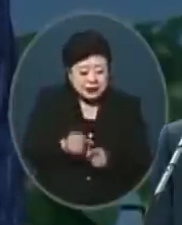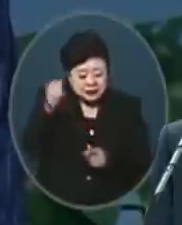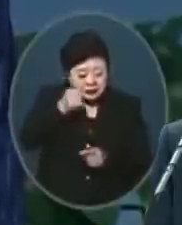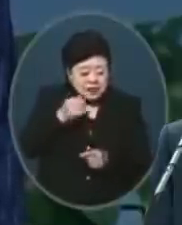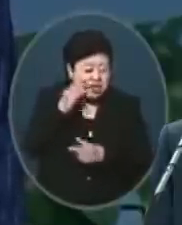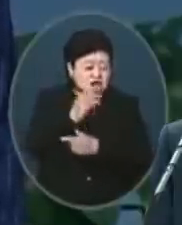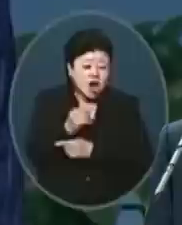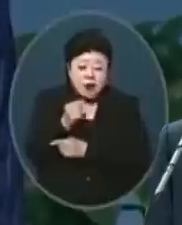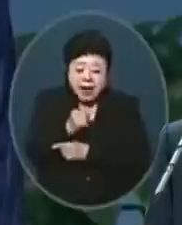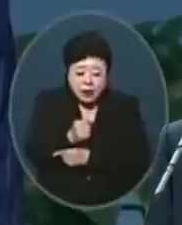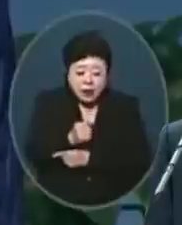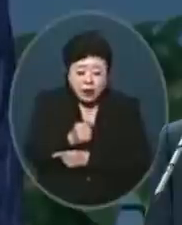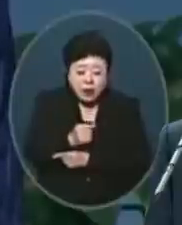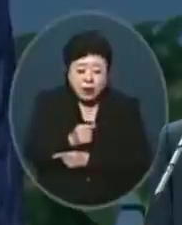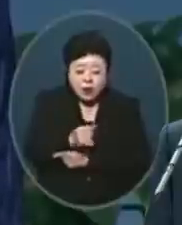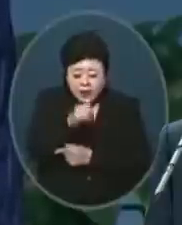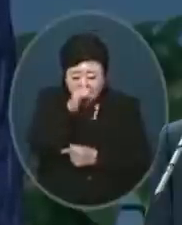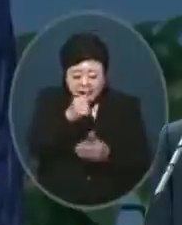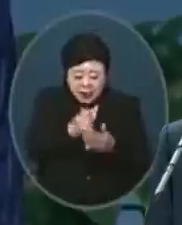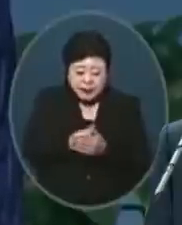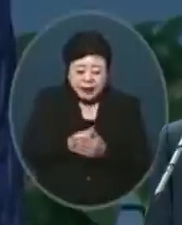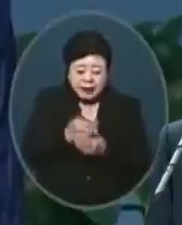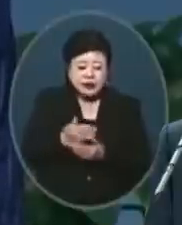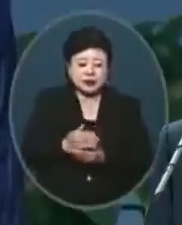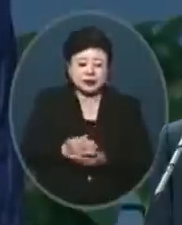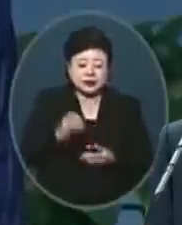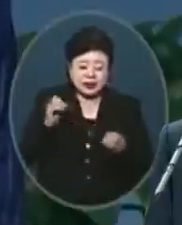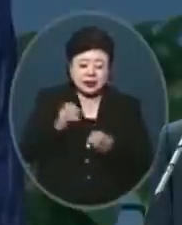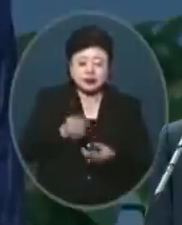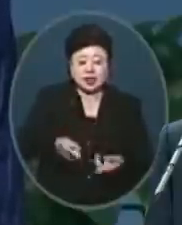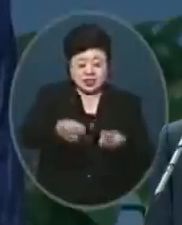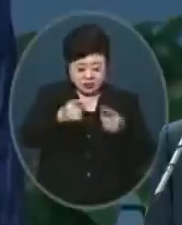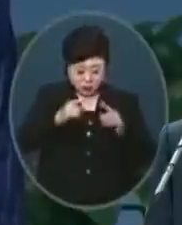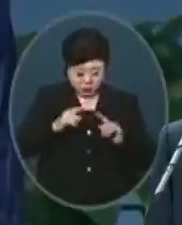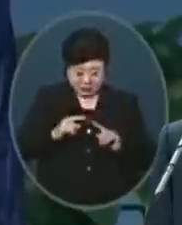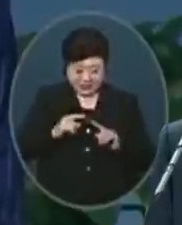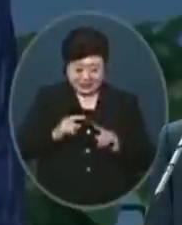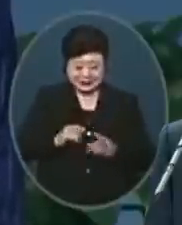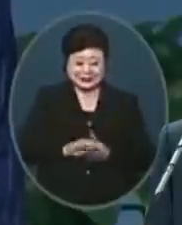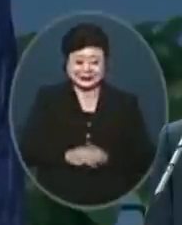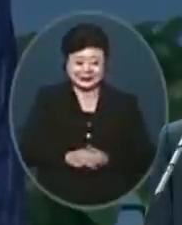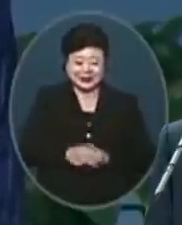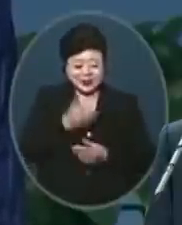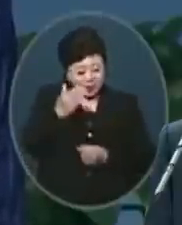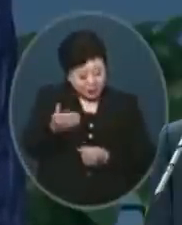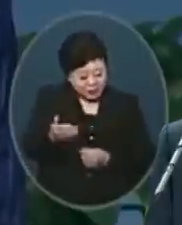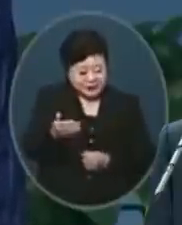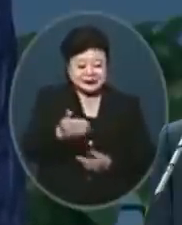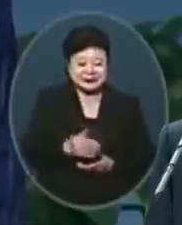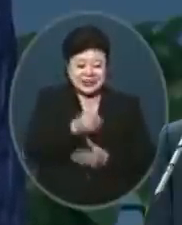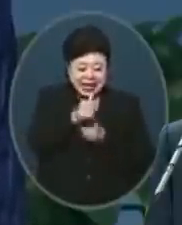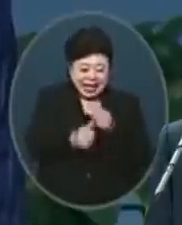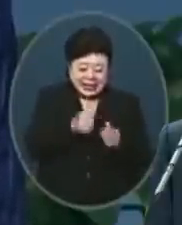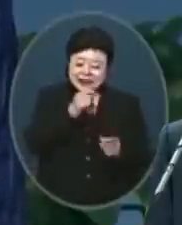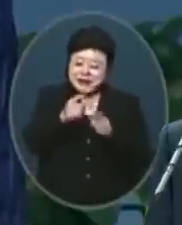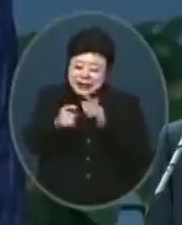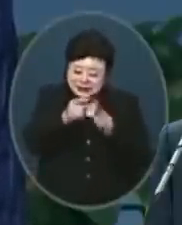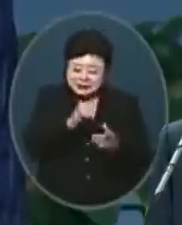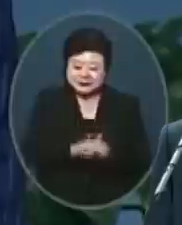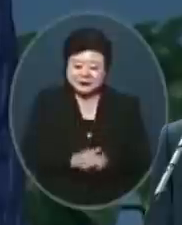있는 대로 읽으면 여러분의 생각 속에 들어오는 것입니다. 여러분이 하나님